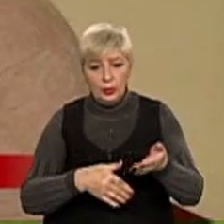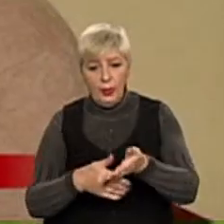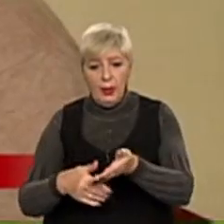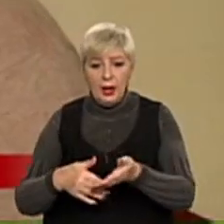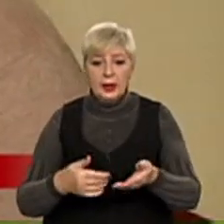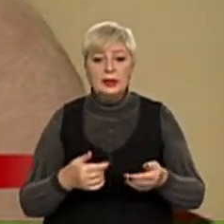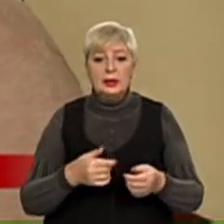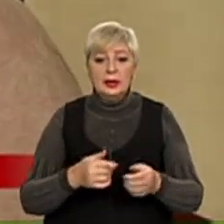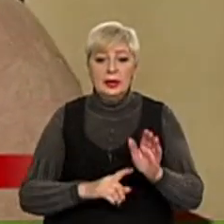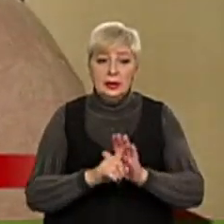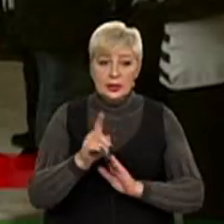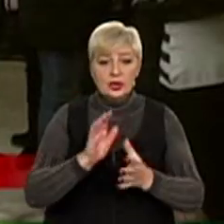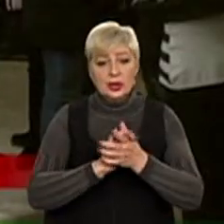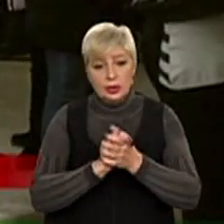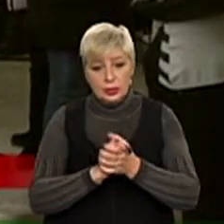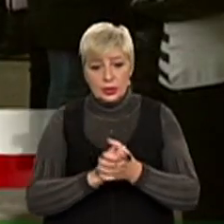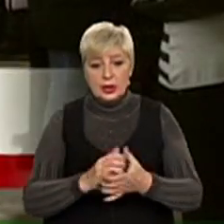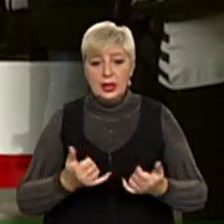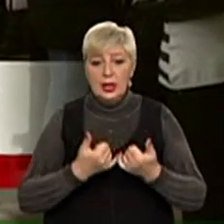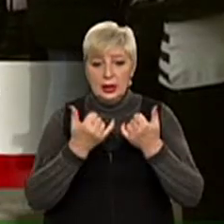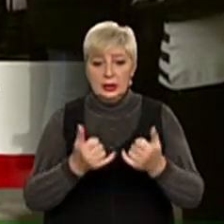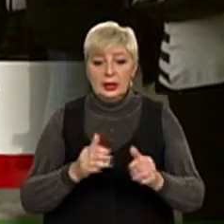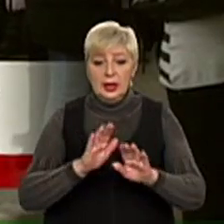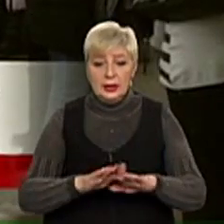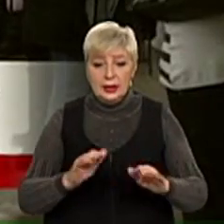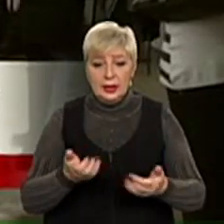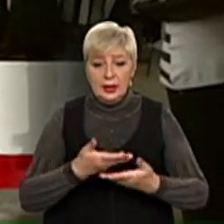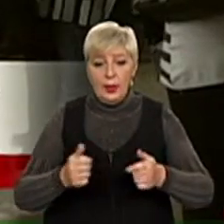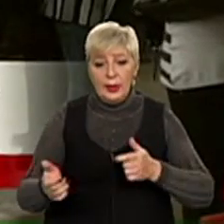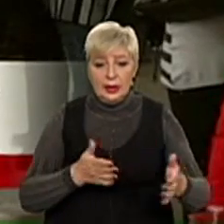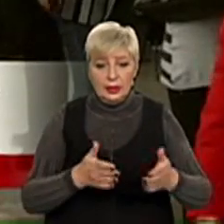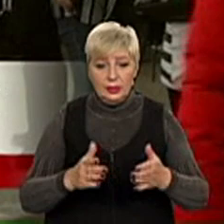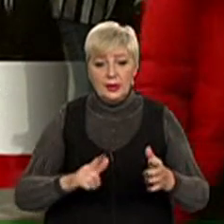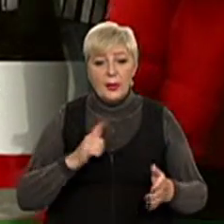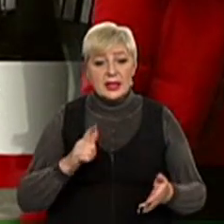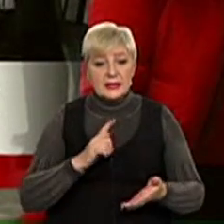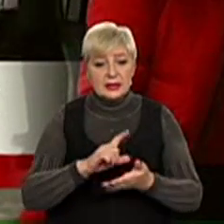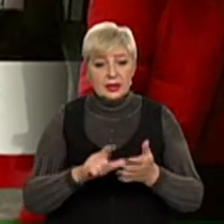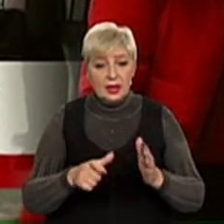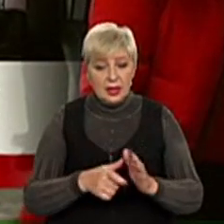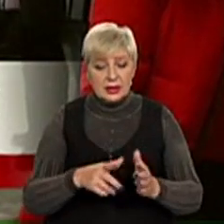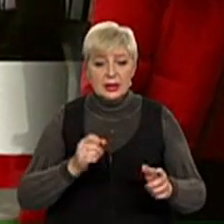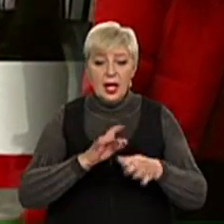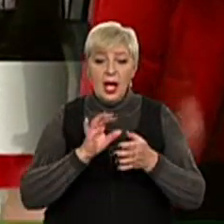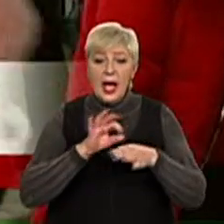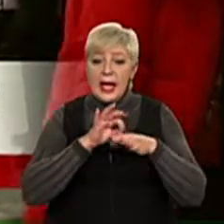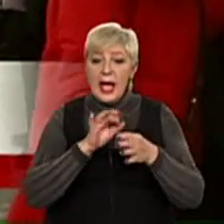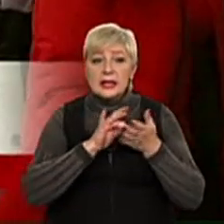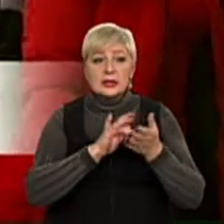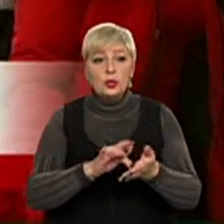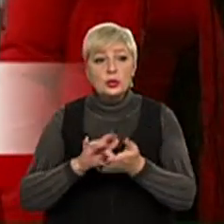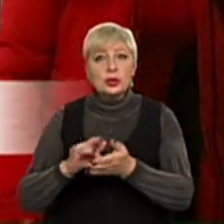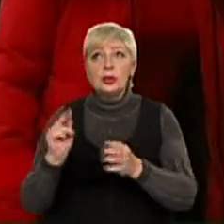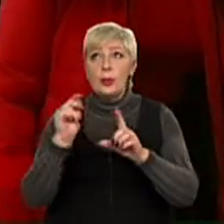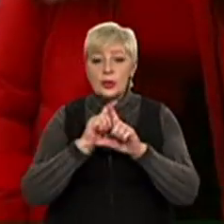вони таким образом у нас починають дружити. Для діток ми підготовили мастер-класи, а також екскурсію по школі, яку